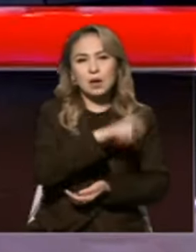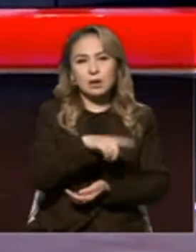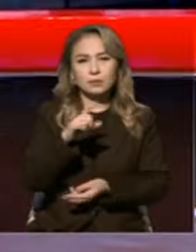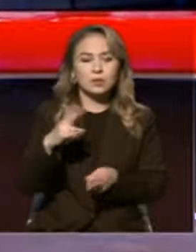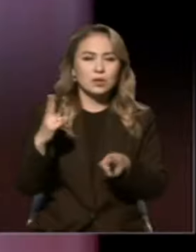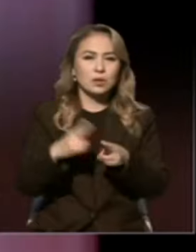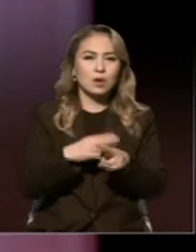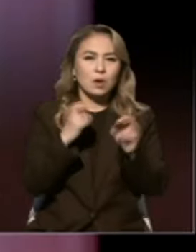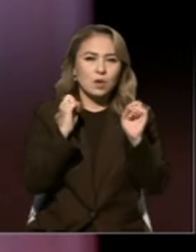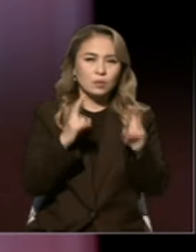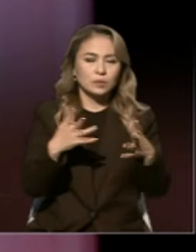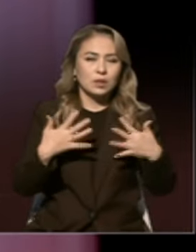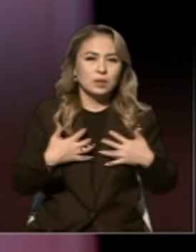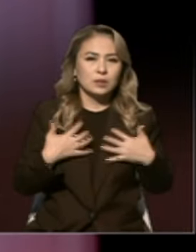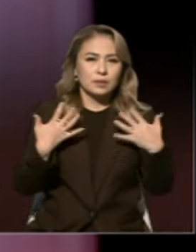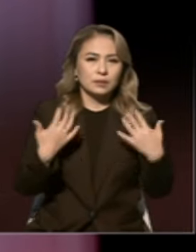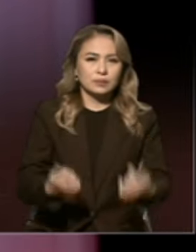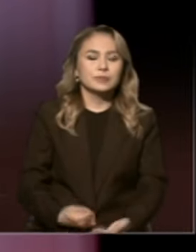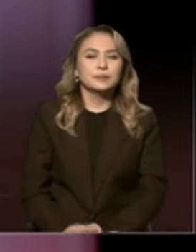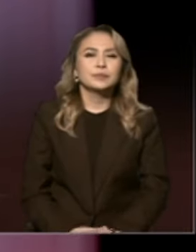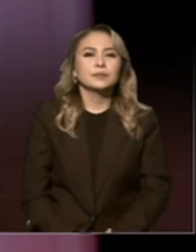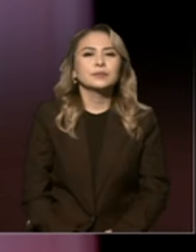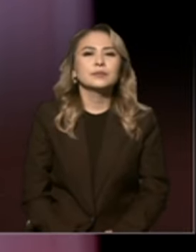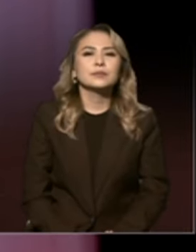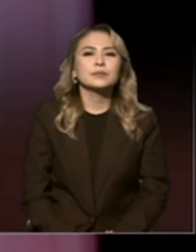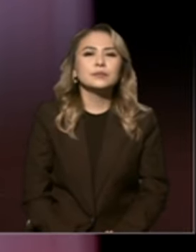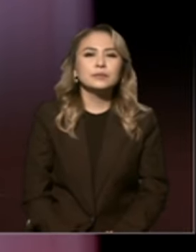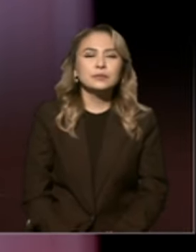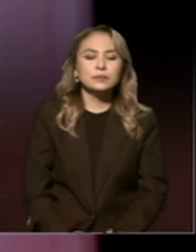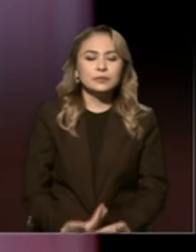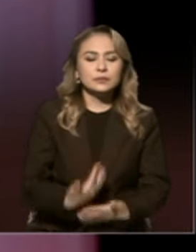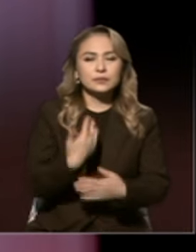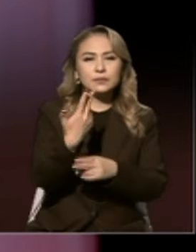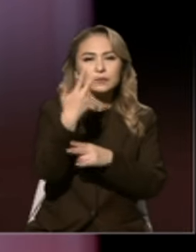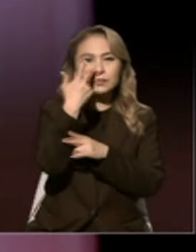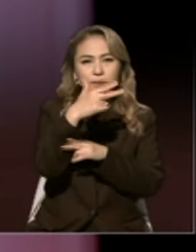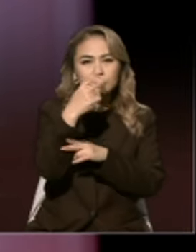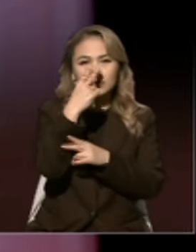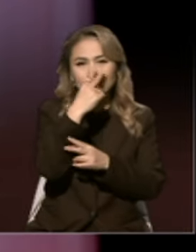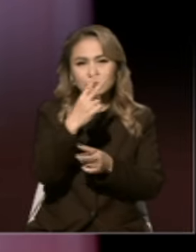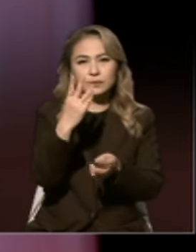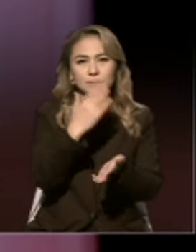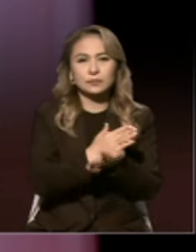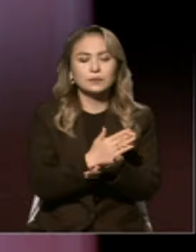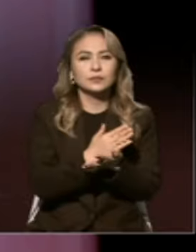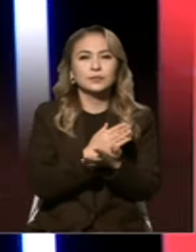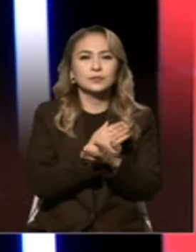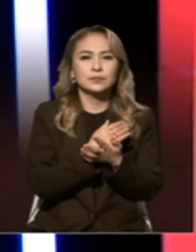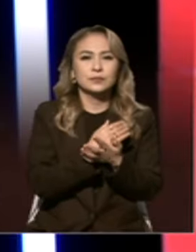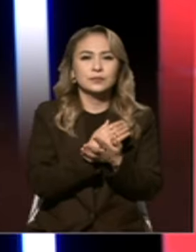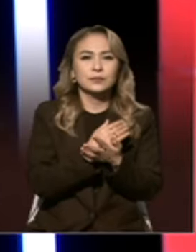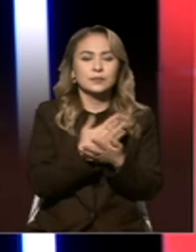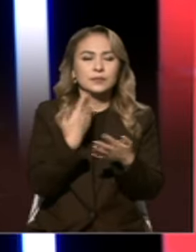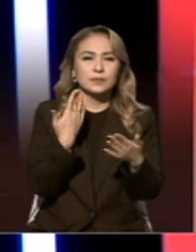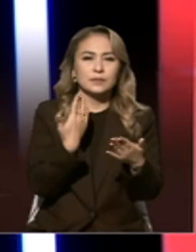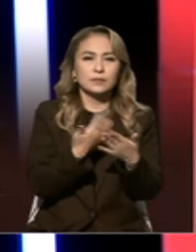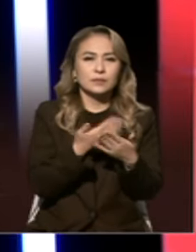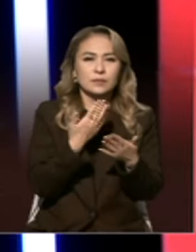қауіпсіздігі, амандығы. Адамдардың қауіпсіздігі дегенде мына видео назарларыңызға ұсынғым келеді. Бір қарап алыңыздар басынан бастап. Мысалға